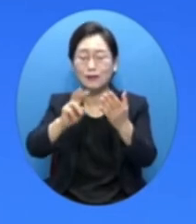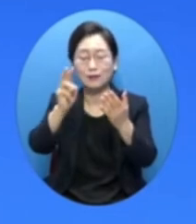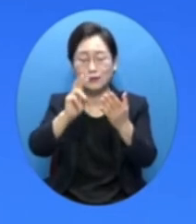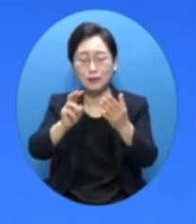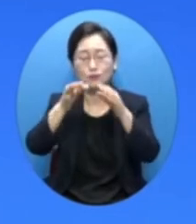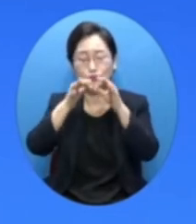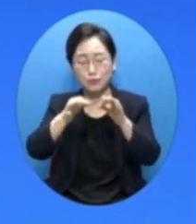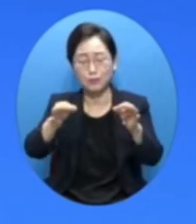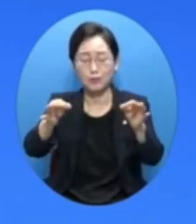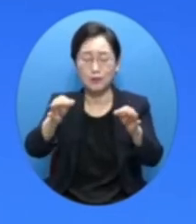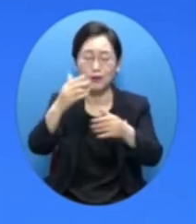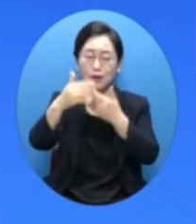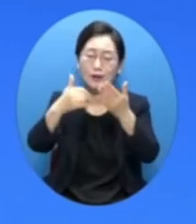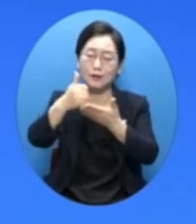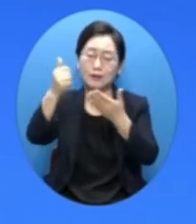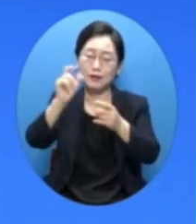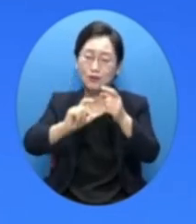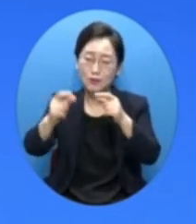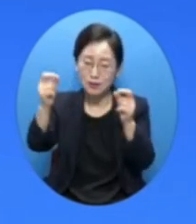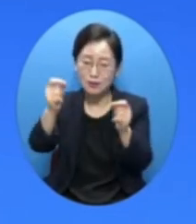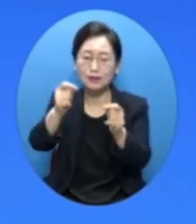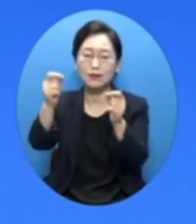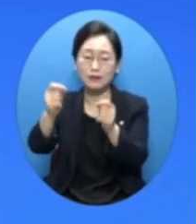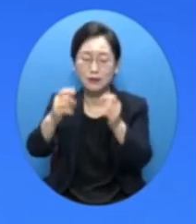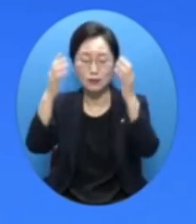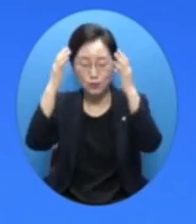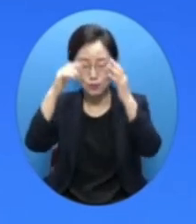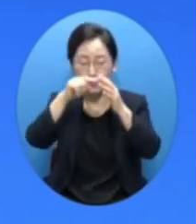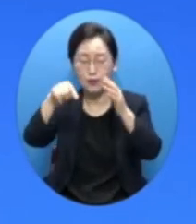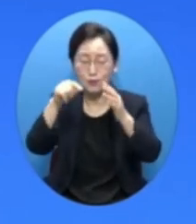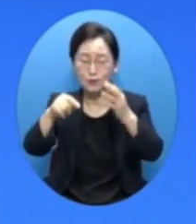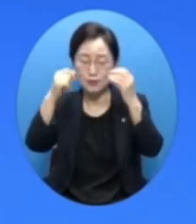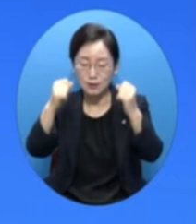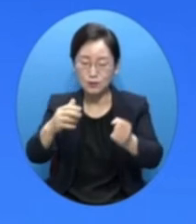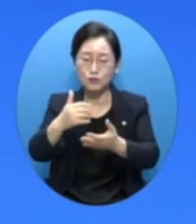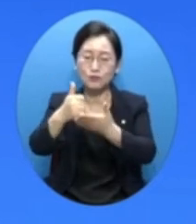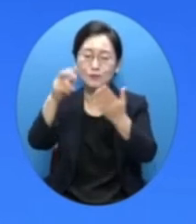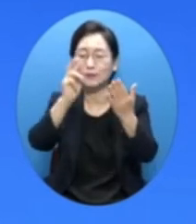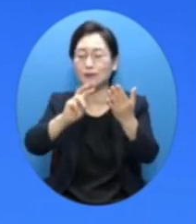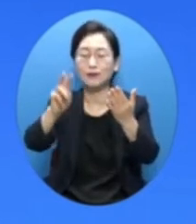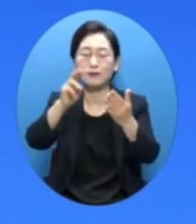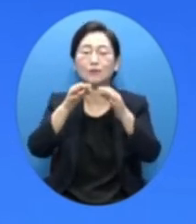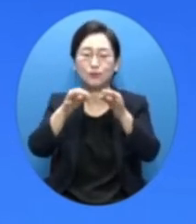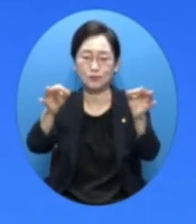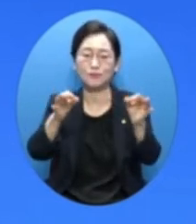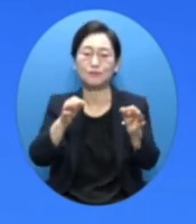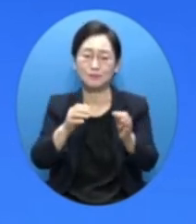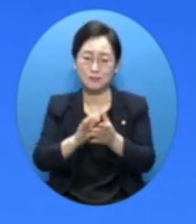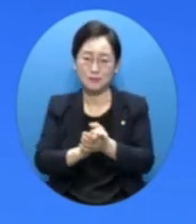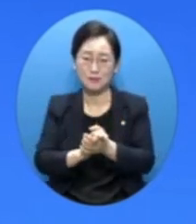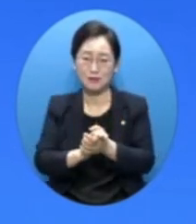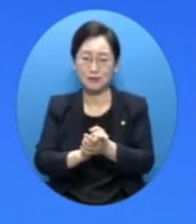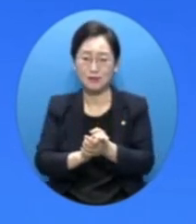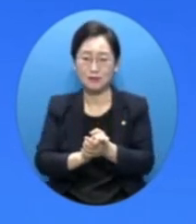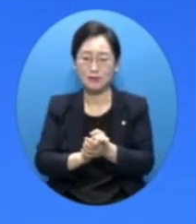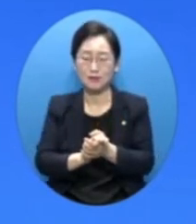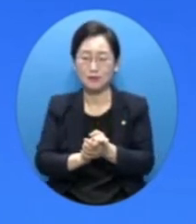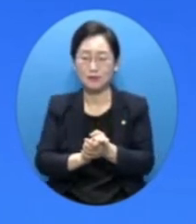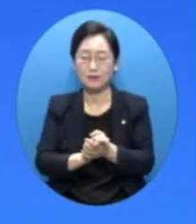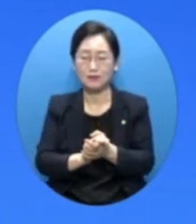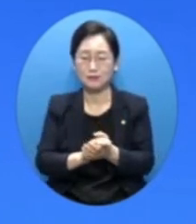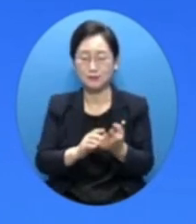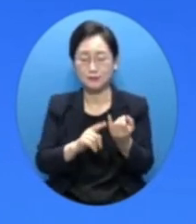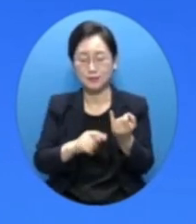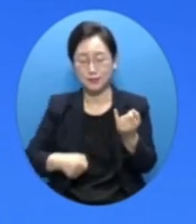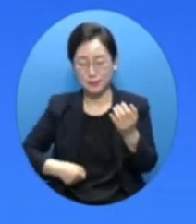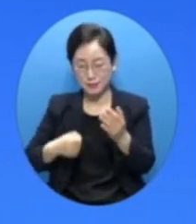주님께 더 가까이 나갔습니다. 고통 가운데 계신 주님, 나의 고통을 아시는 주님을 찬양했습니다. 그래서 그가